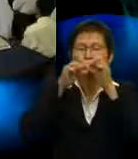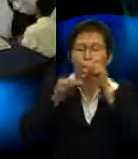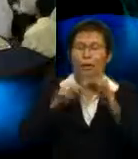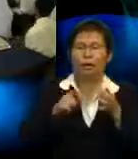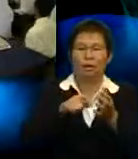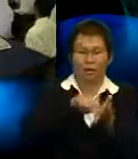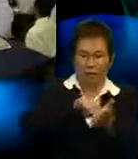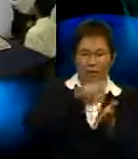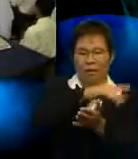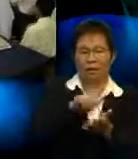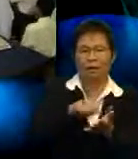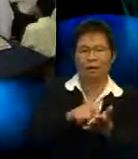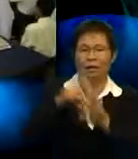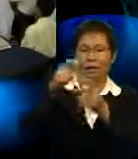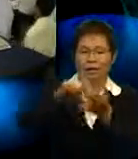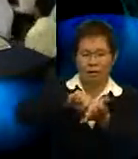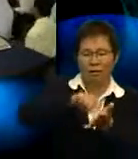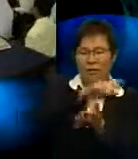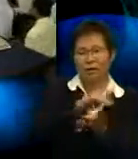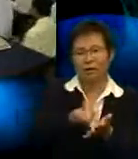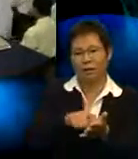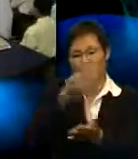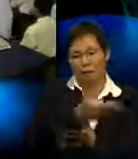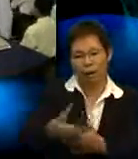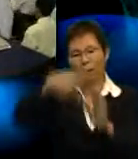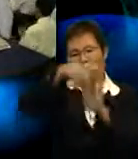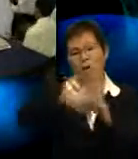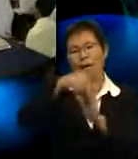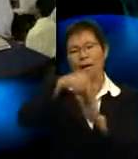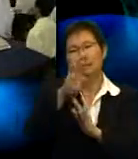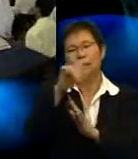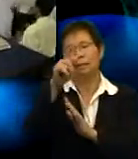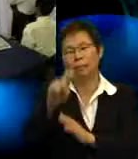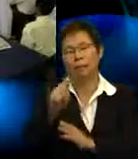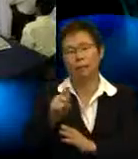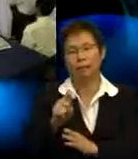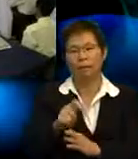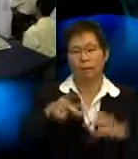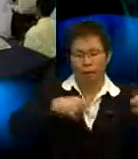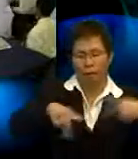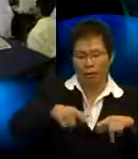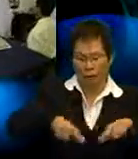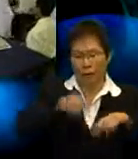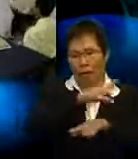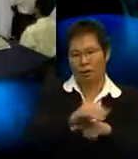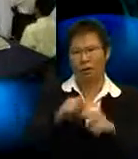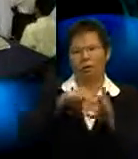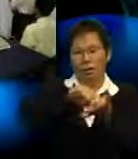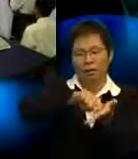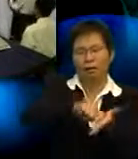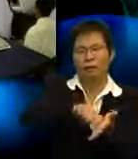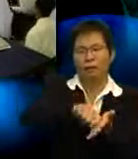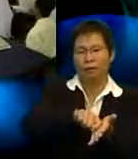selip kaca bahan penebat. Straw, plastik, kayu, getah pemadam,